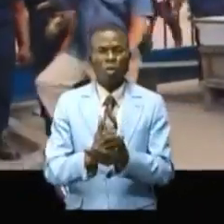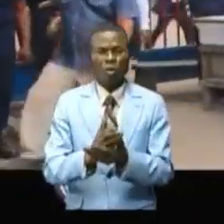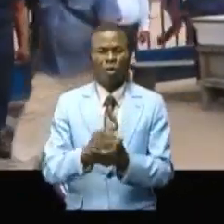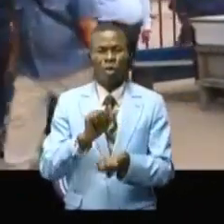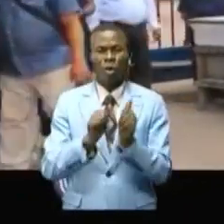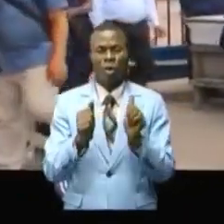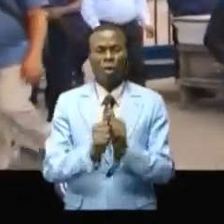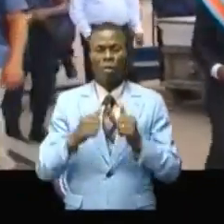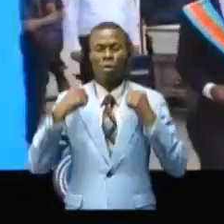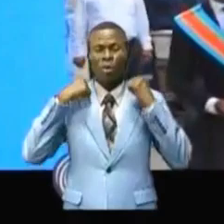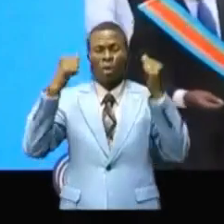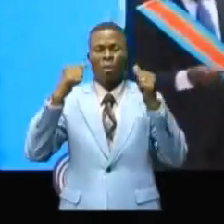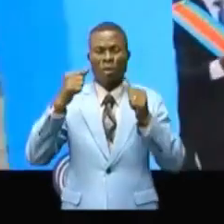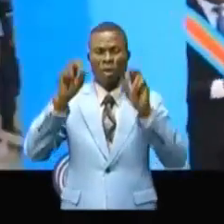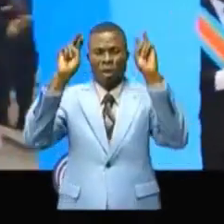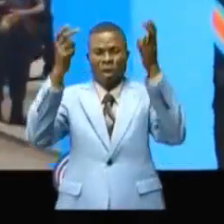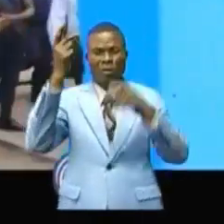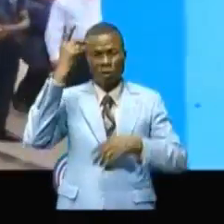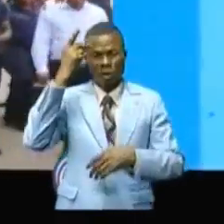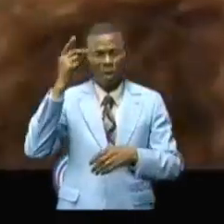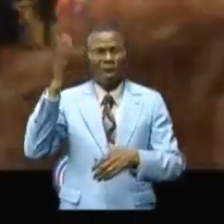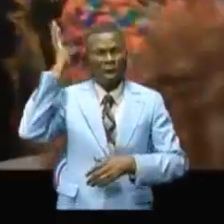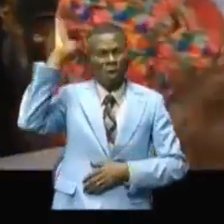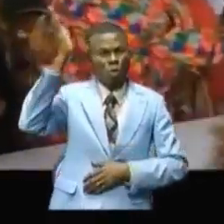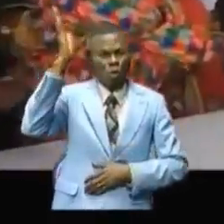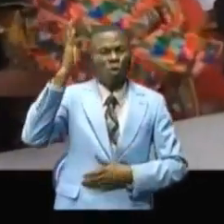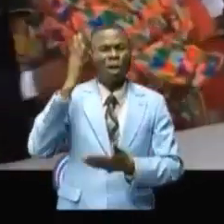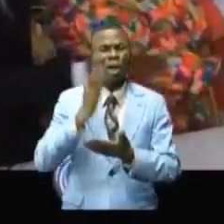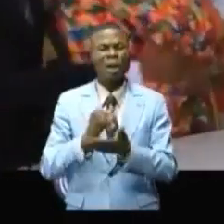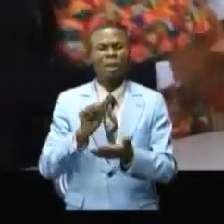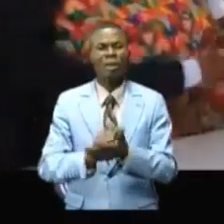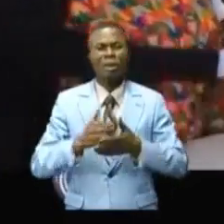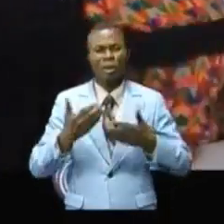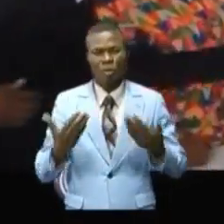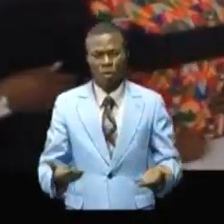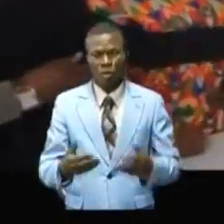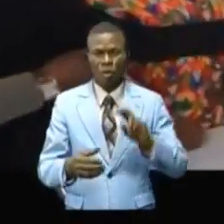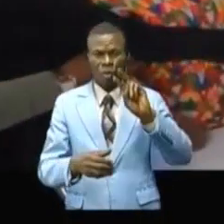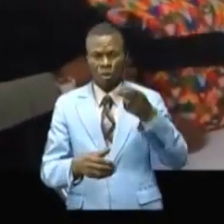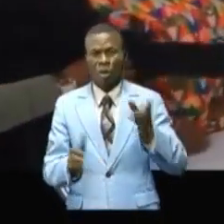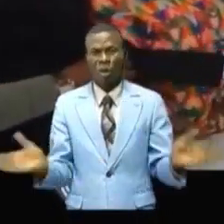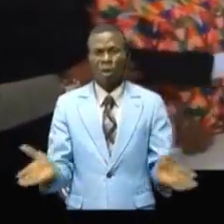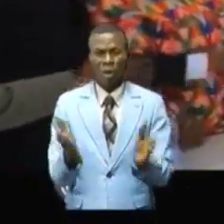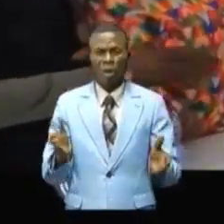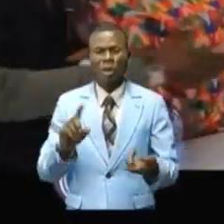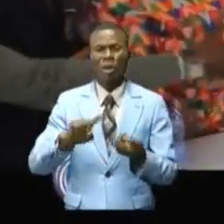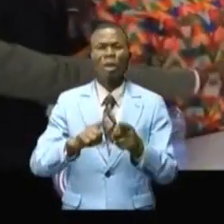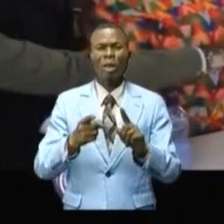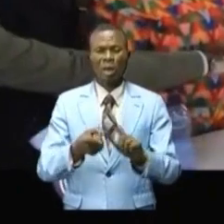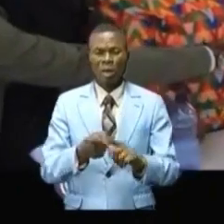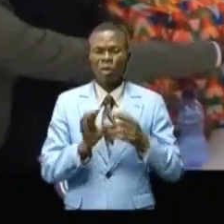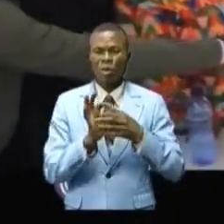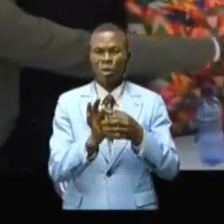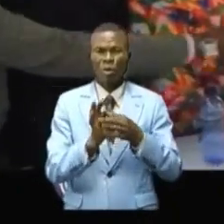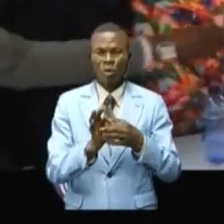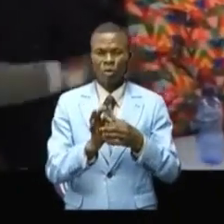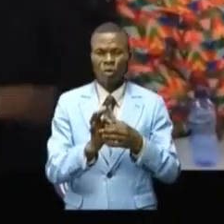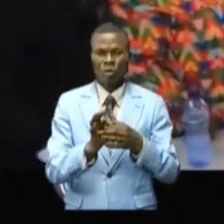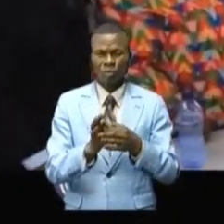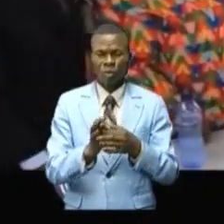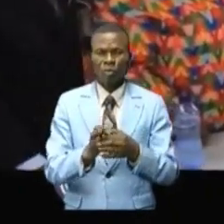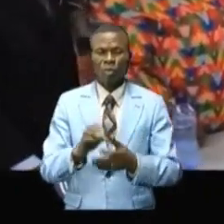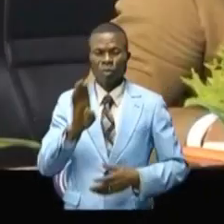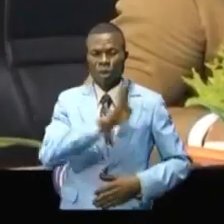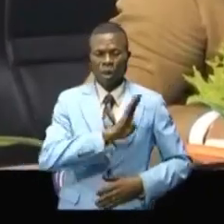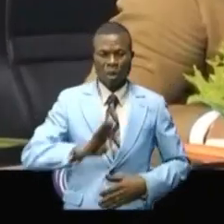le banditisme urbain communément appelé phénomène Kuluna et le renforcement de la collaboration entre les bourgmestres